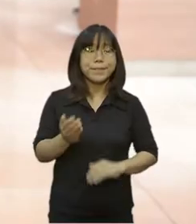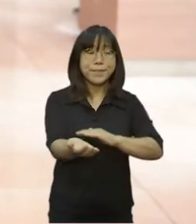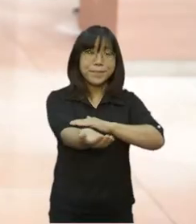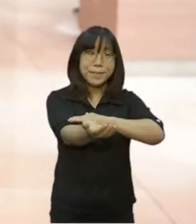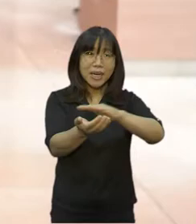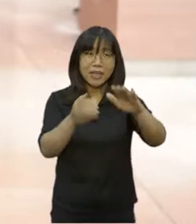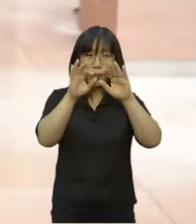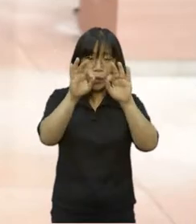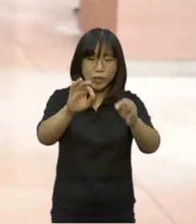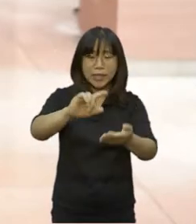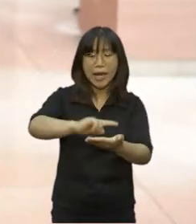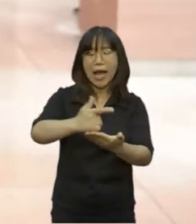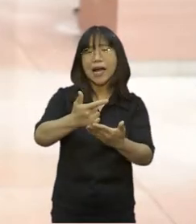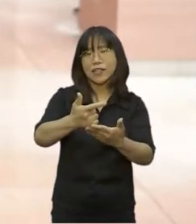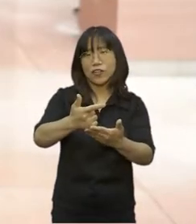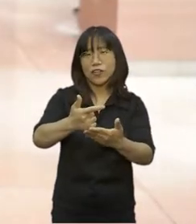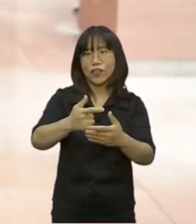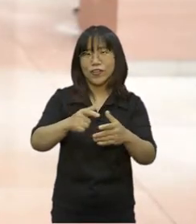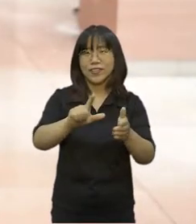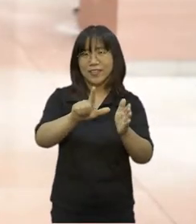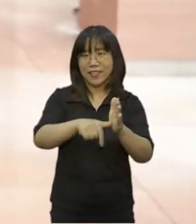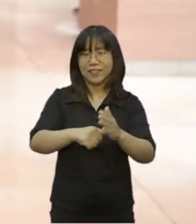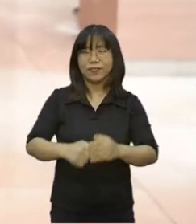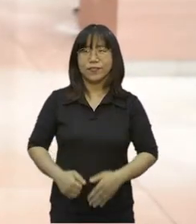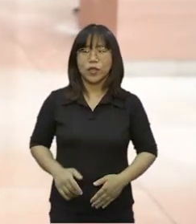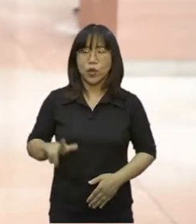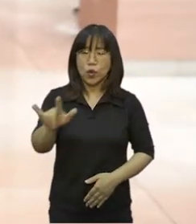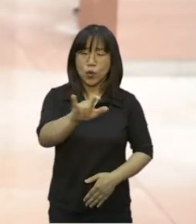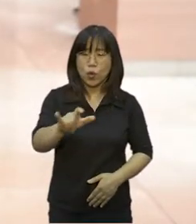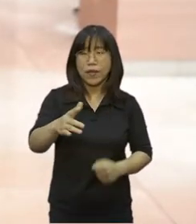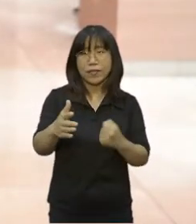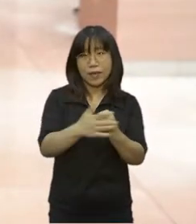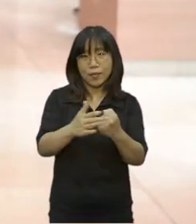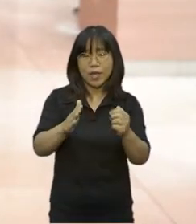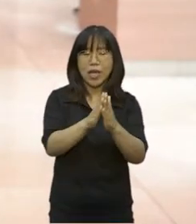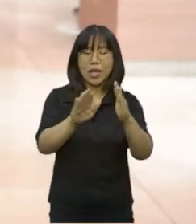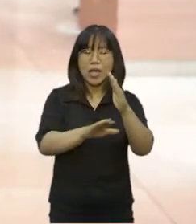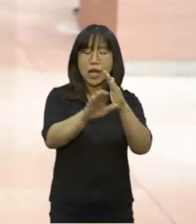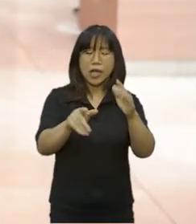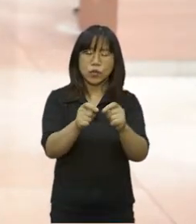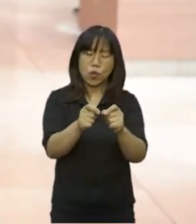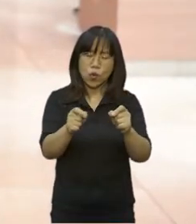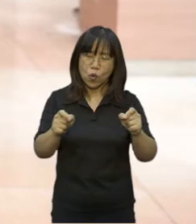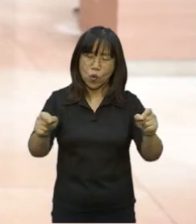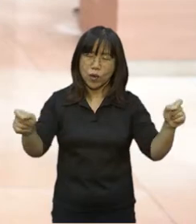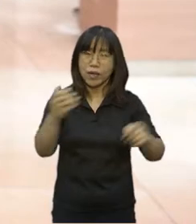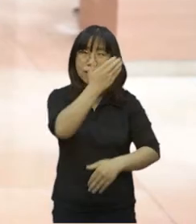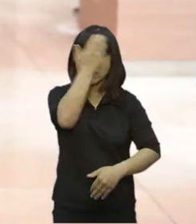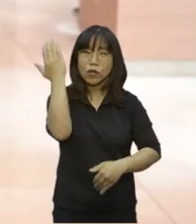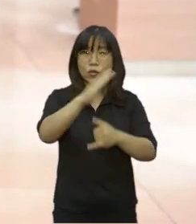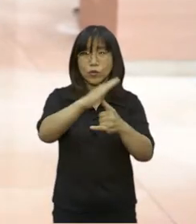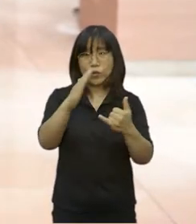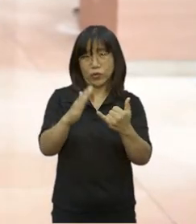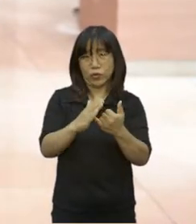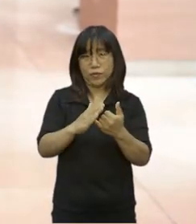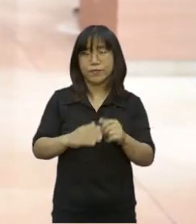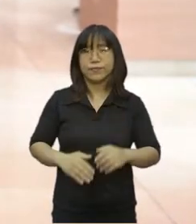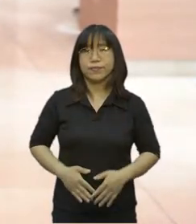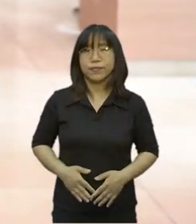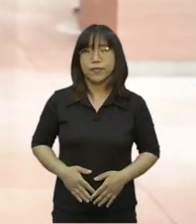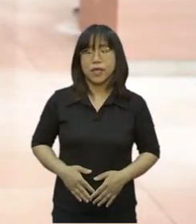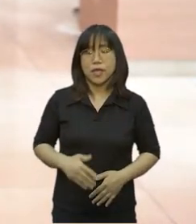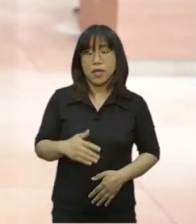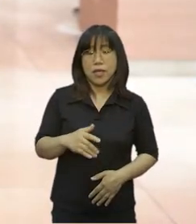미리 보는 강서 시간입니다. 코로나19로 가정에서 보내는 시간이 길어진 청소년들.